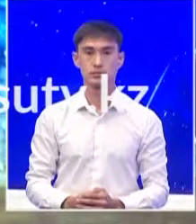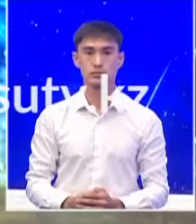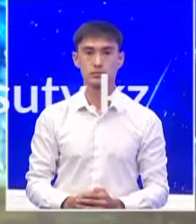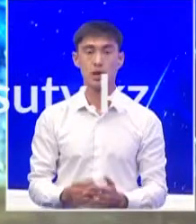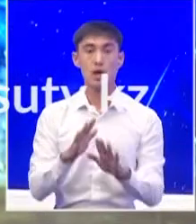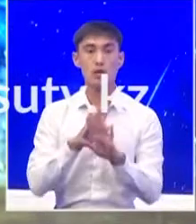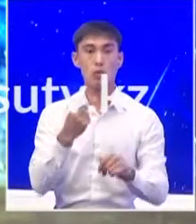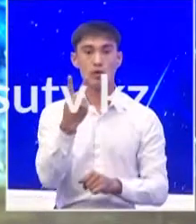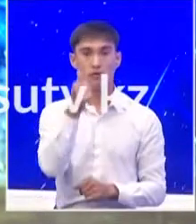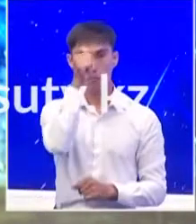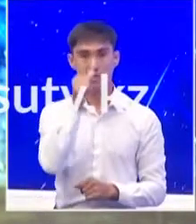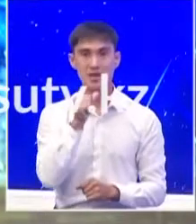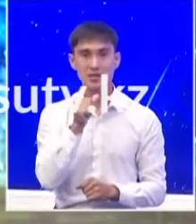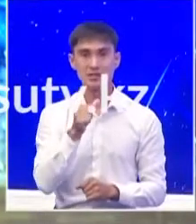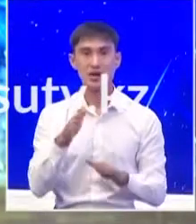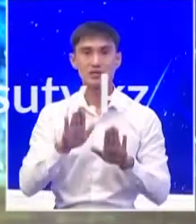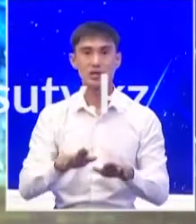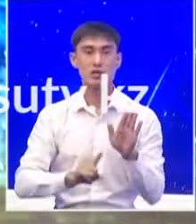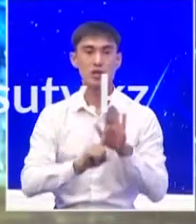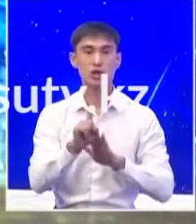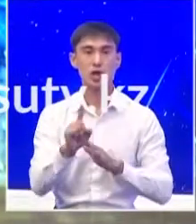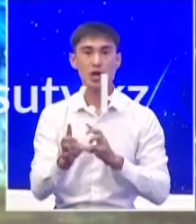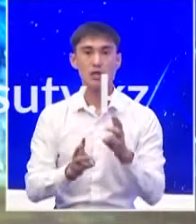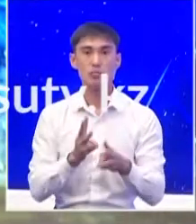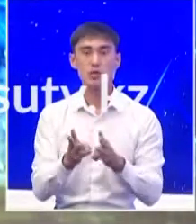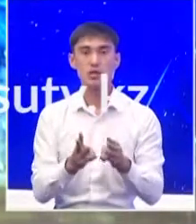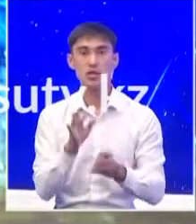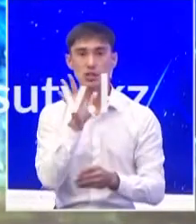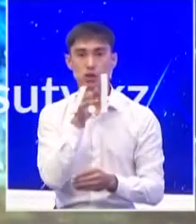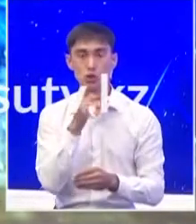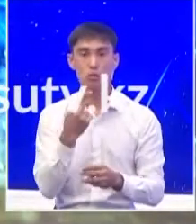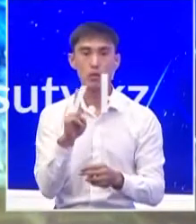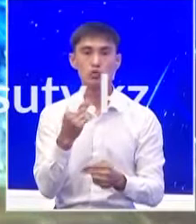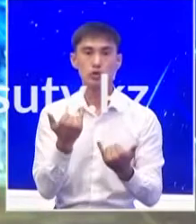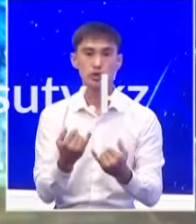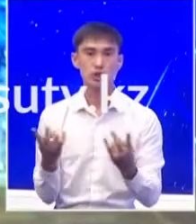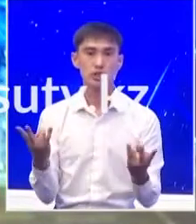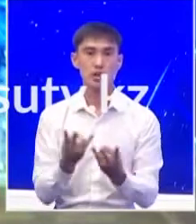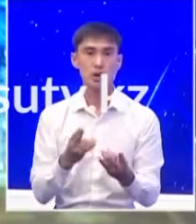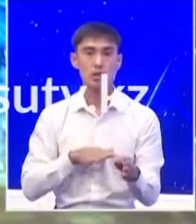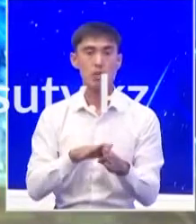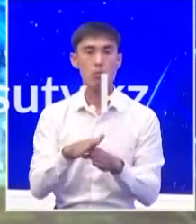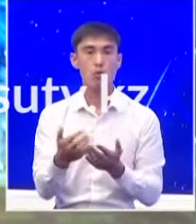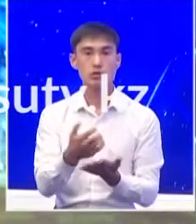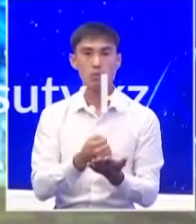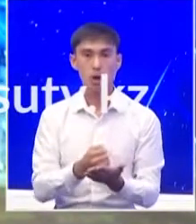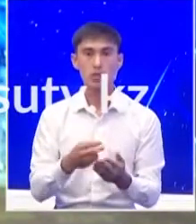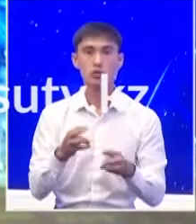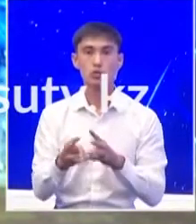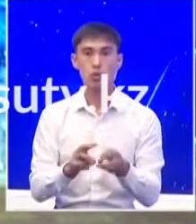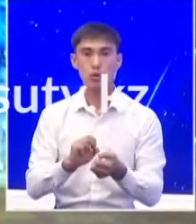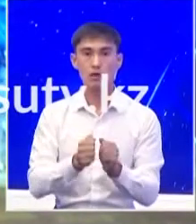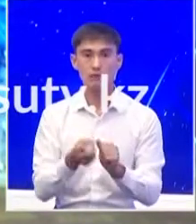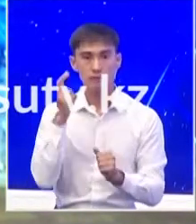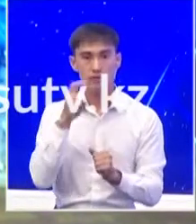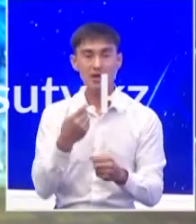Не более 2 месяцев остается до начала отопительного сезона, потому уже сейчас необходимо пополнить запасы топлива.